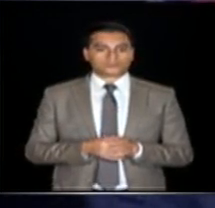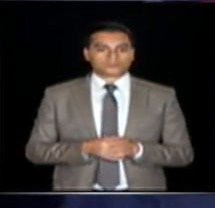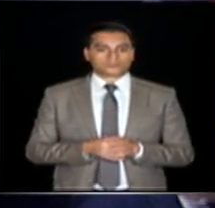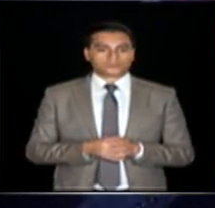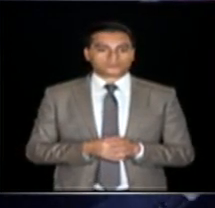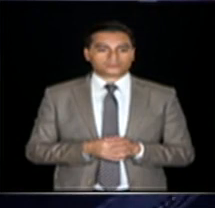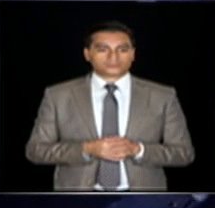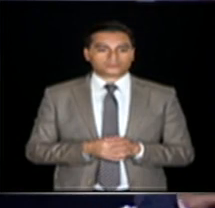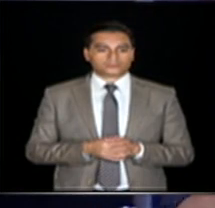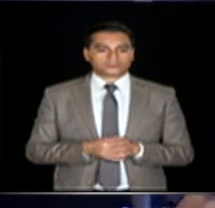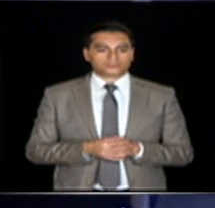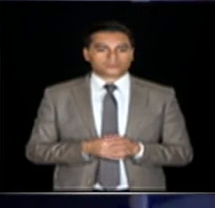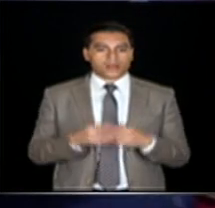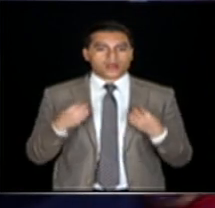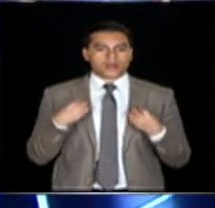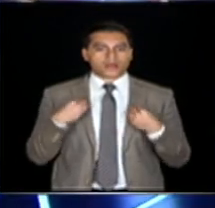رياضة.